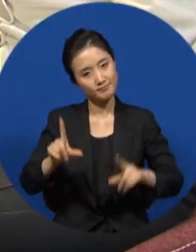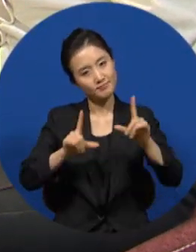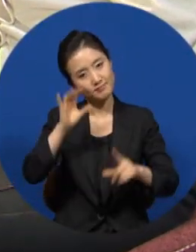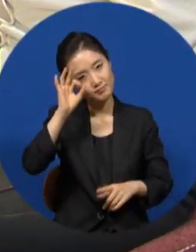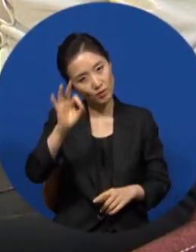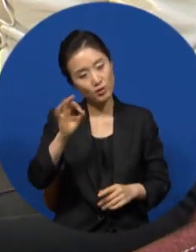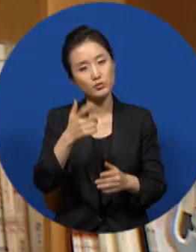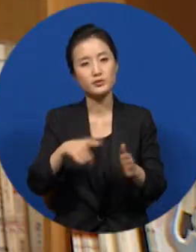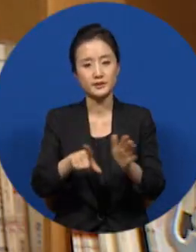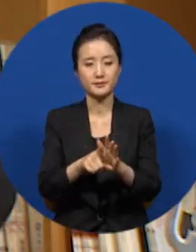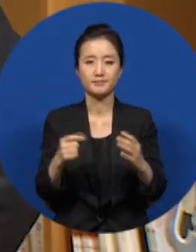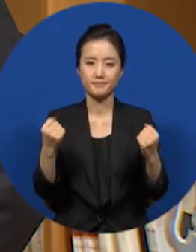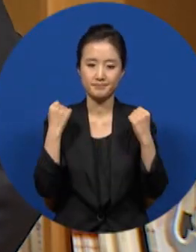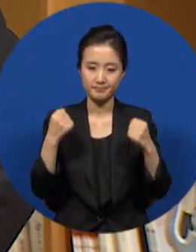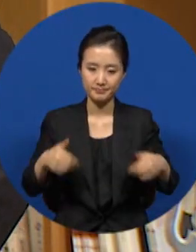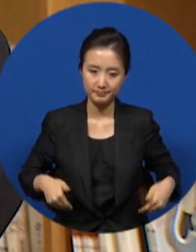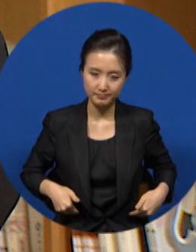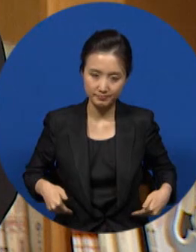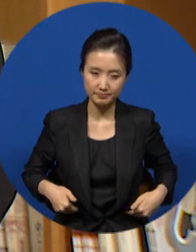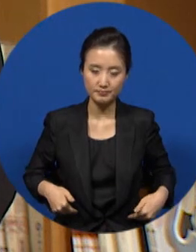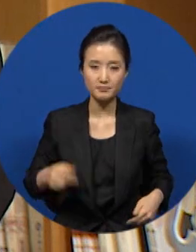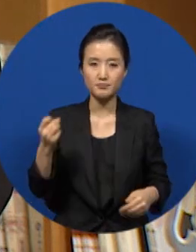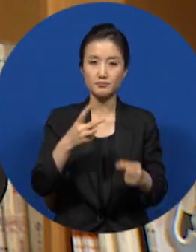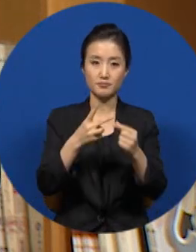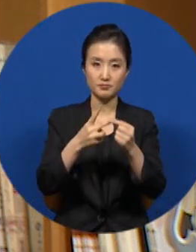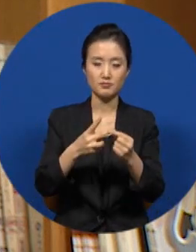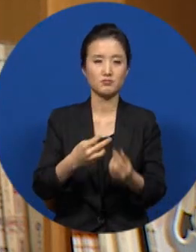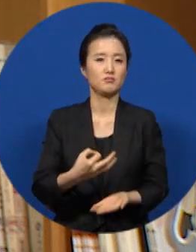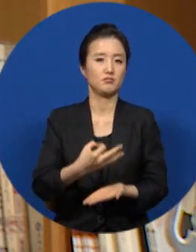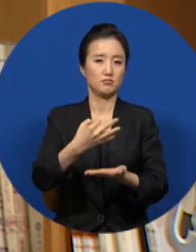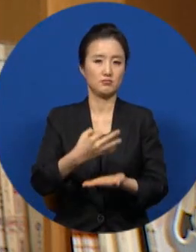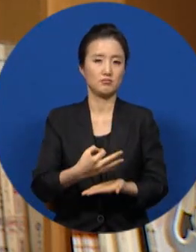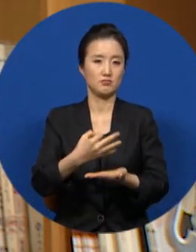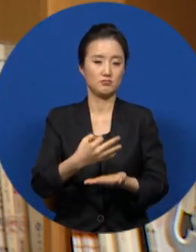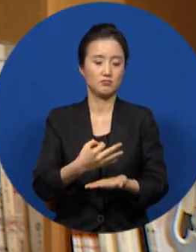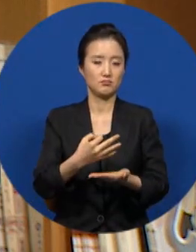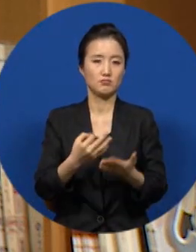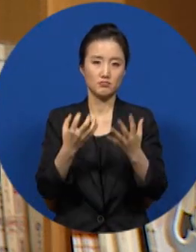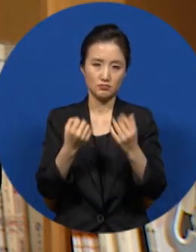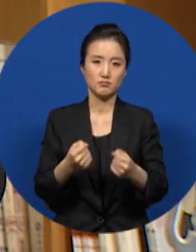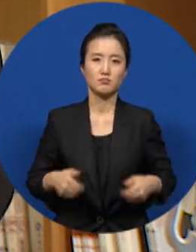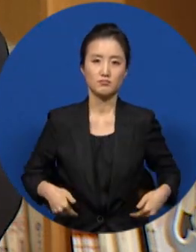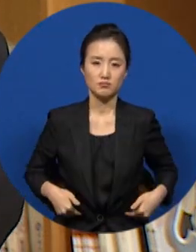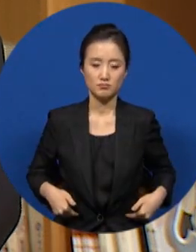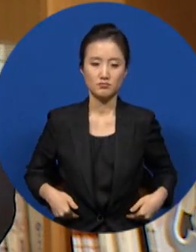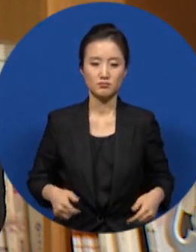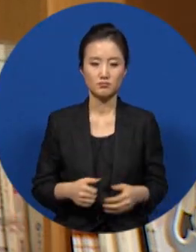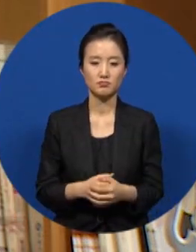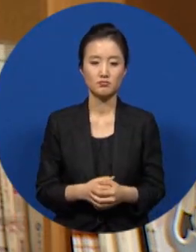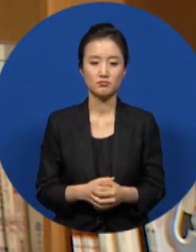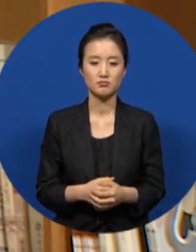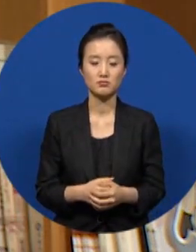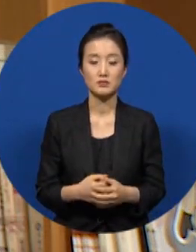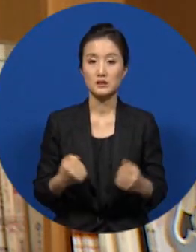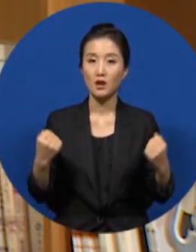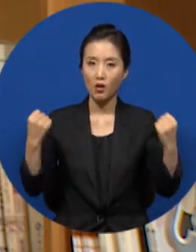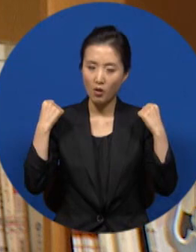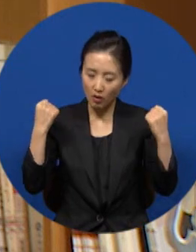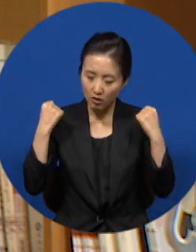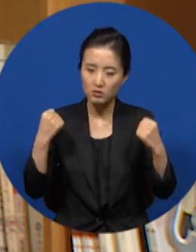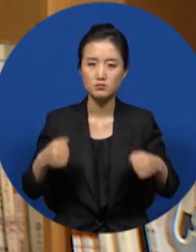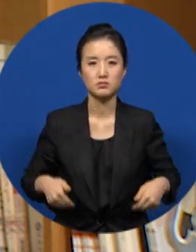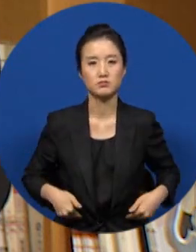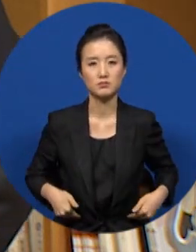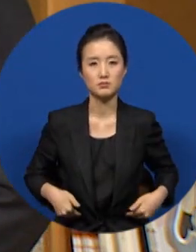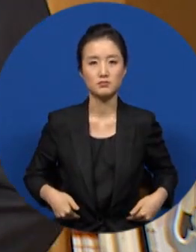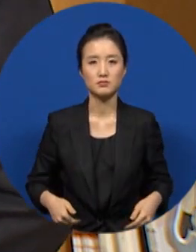당연히 금전적인 가치가 굉장히 중요해졌어요. 그리고 또한 건강해야 됩니다. 이거 세 가지는 변함이 없는 얘기예요.